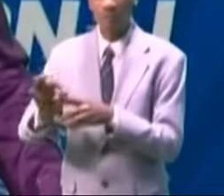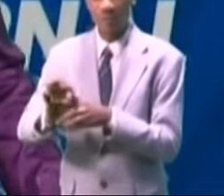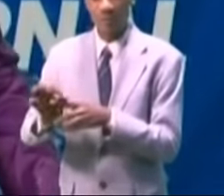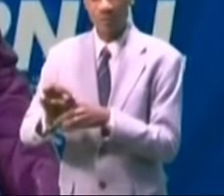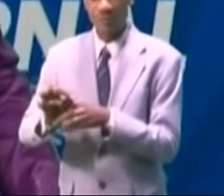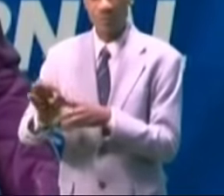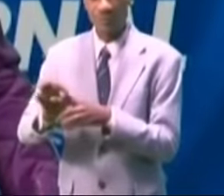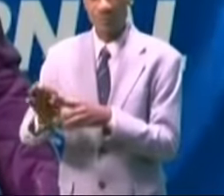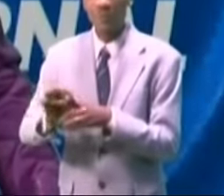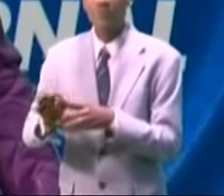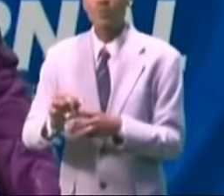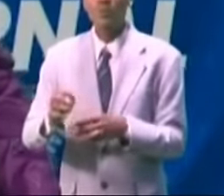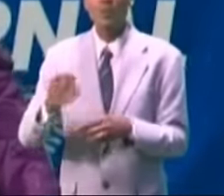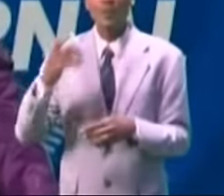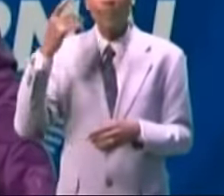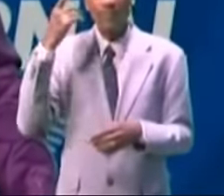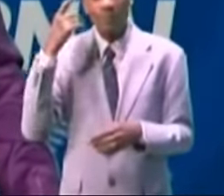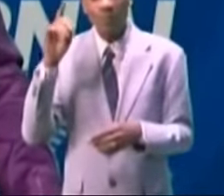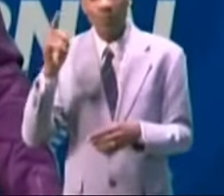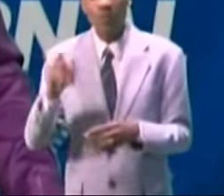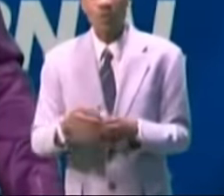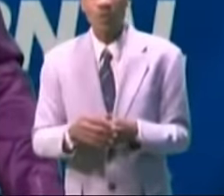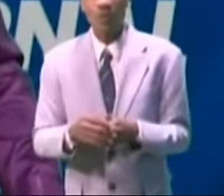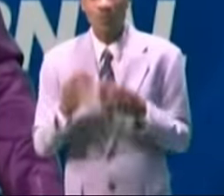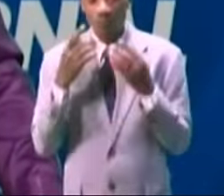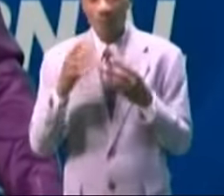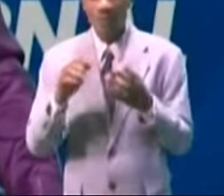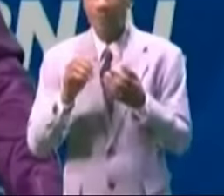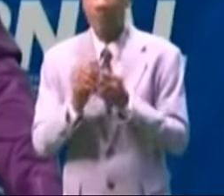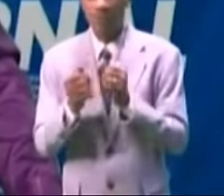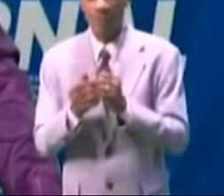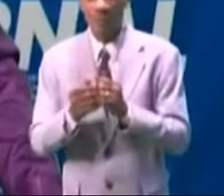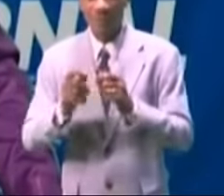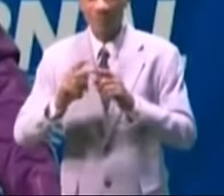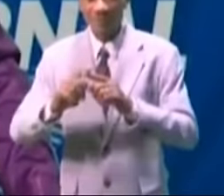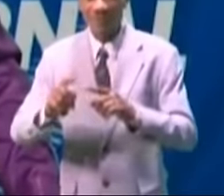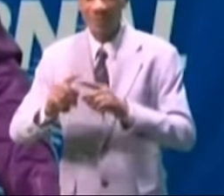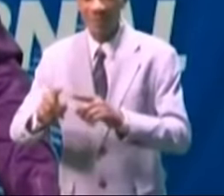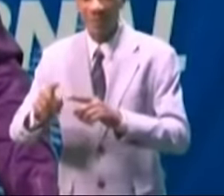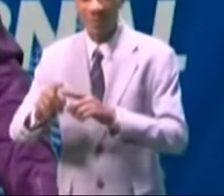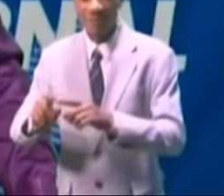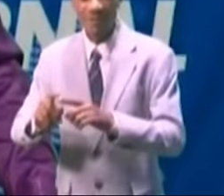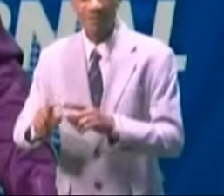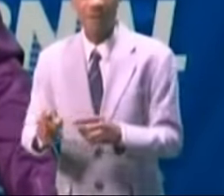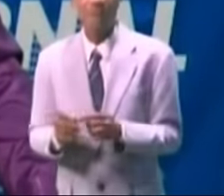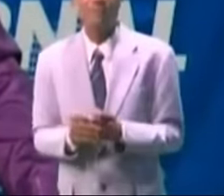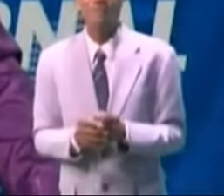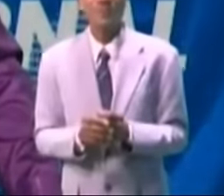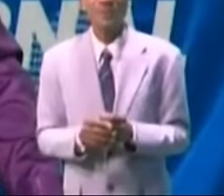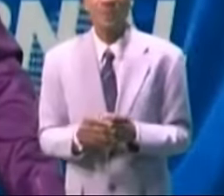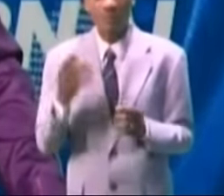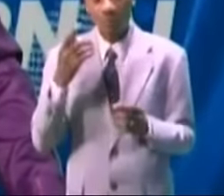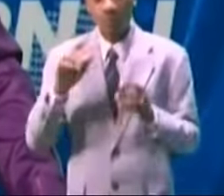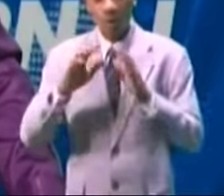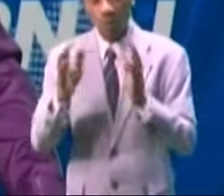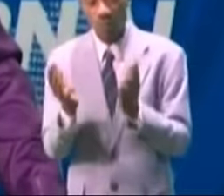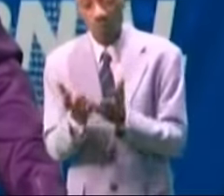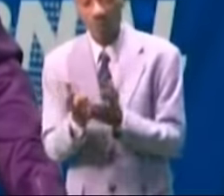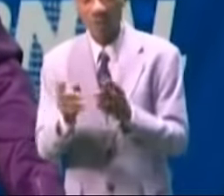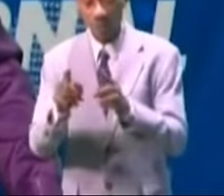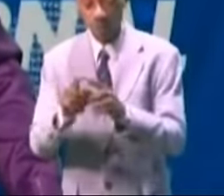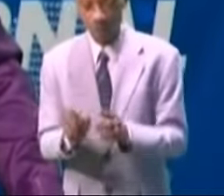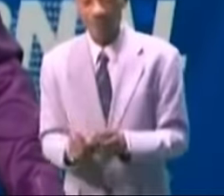encore lutter contre les incendies, un module de sécurité à domicile et pour la communauté à suivre également dans